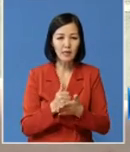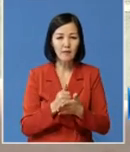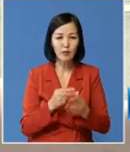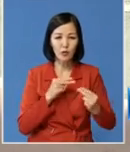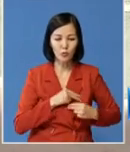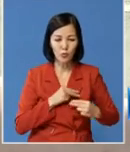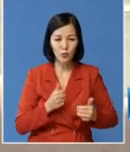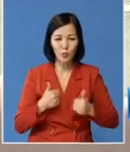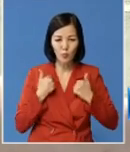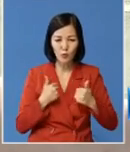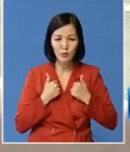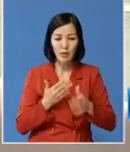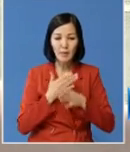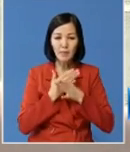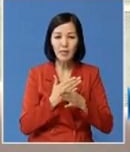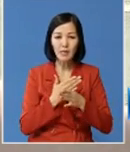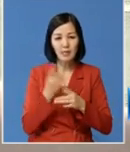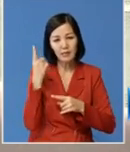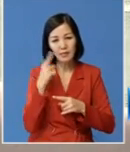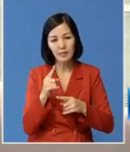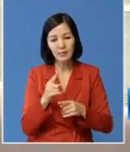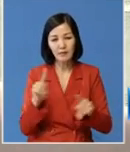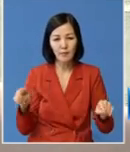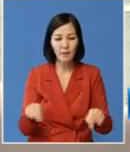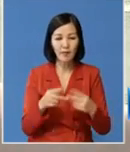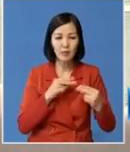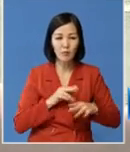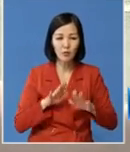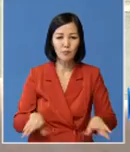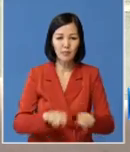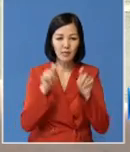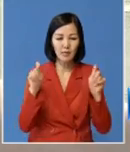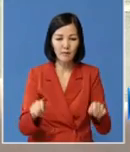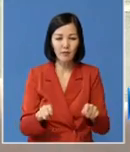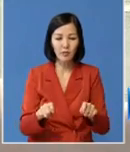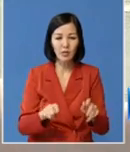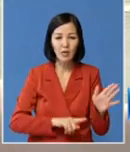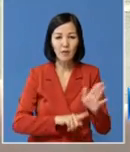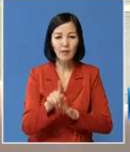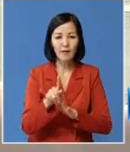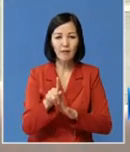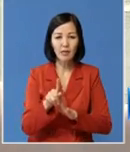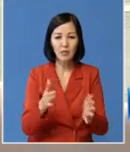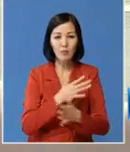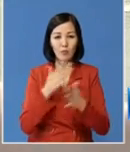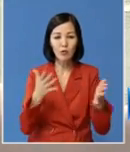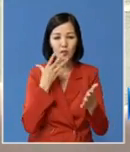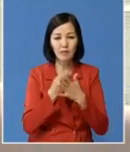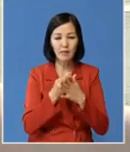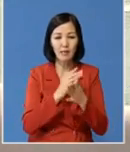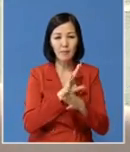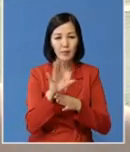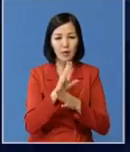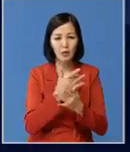труд и упорство. Благодаря таким инициативам появляются новые рабочие места. И появляется все больше и больше отечественной